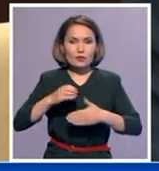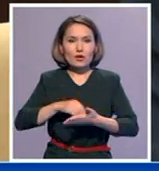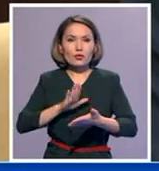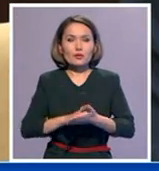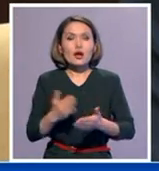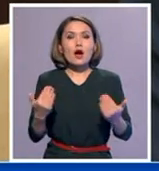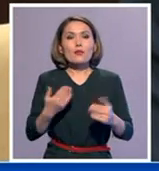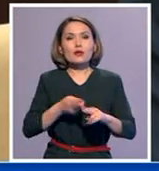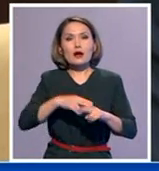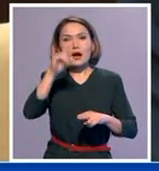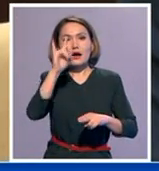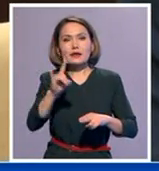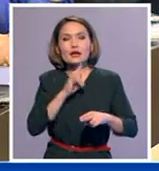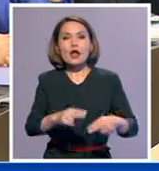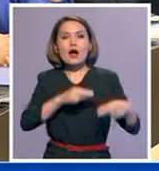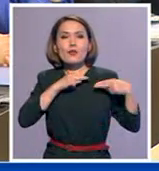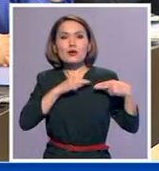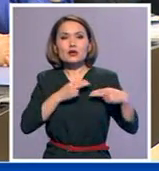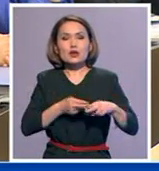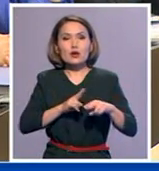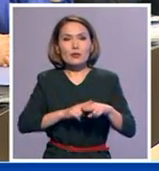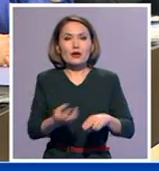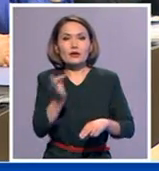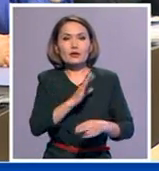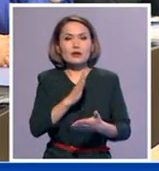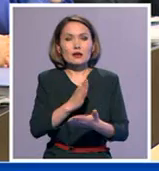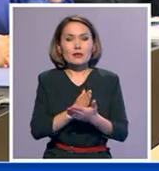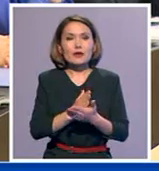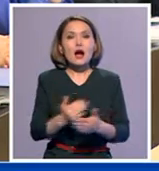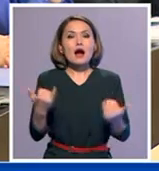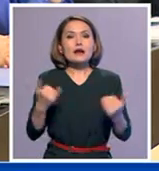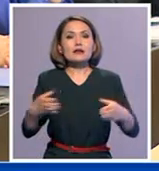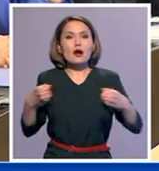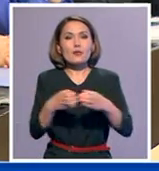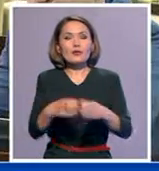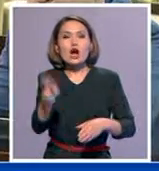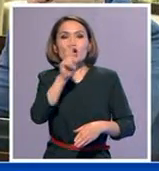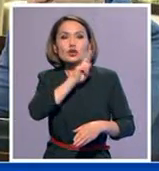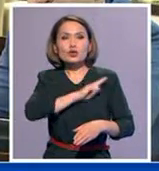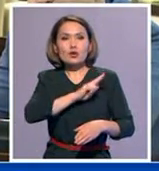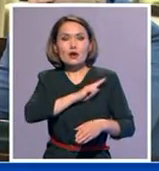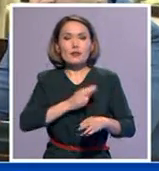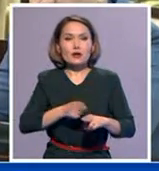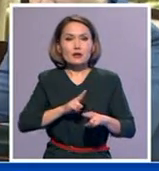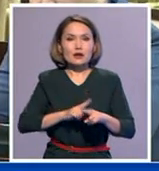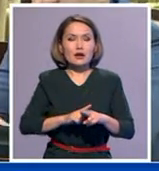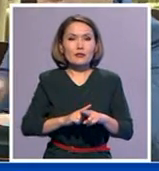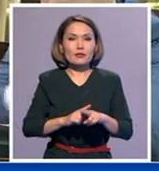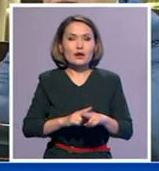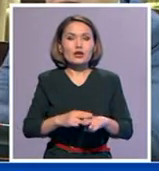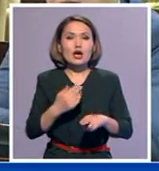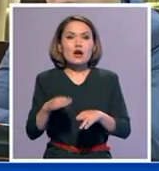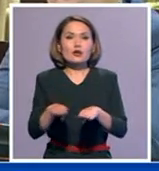Бұл құжаттың қазақ еңбеккерлері үшін тағы бір ұтымды тұсы. Күні кешеге дейін қайсы бір компаниялар жұмыстары бірдей болса да шетелдік